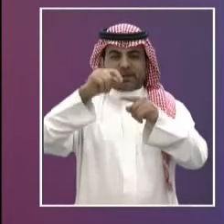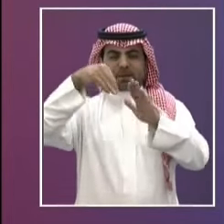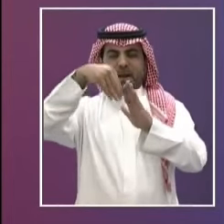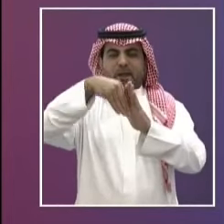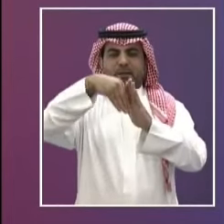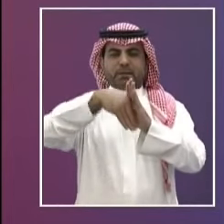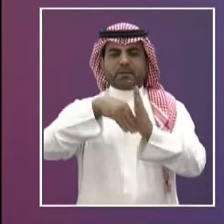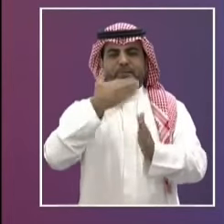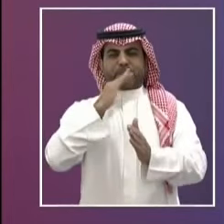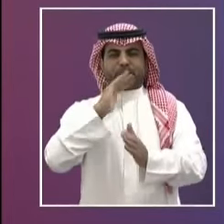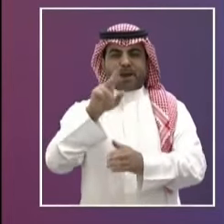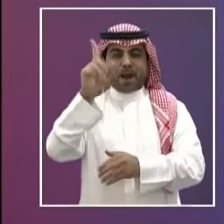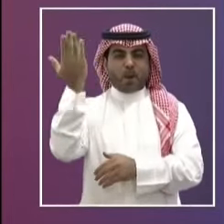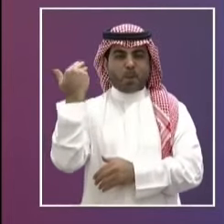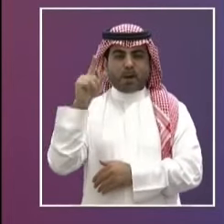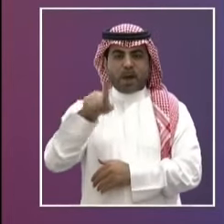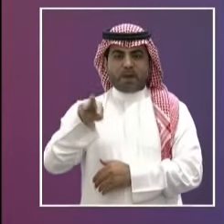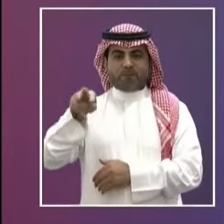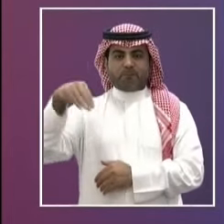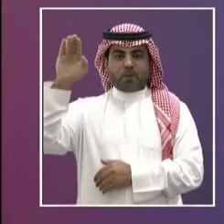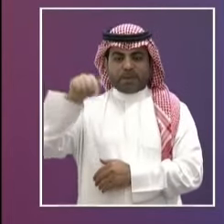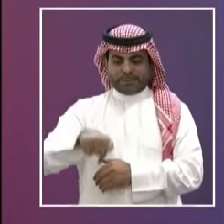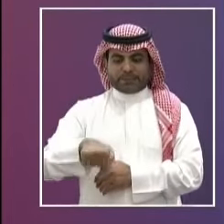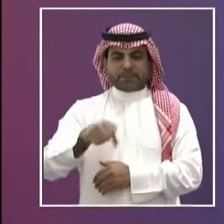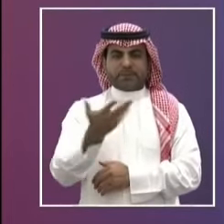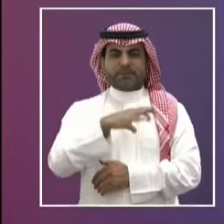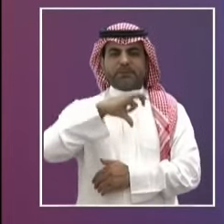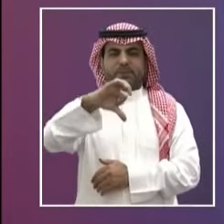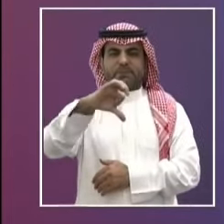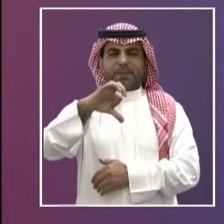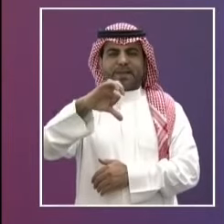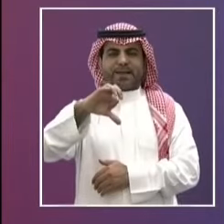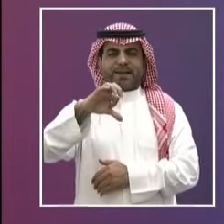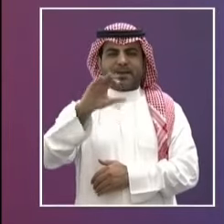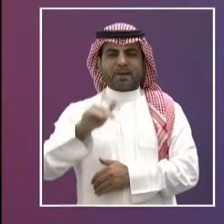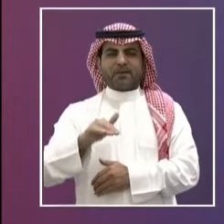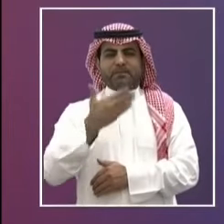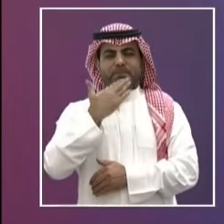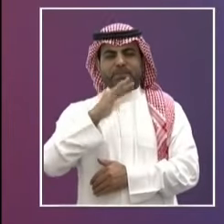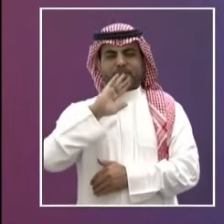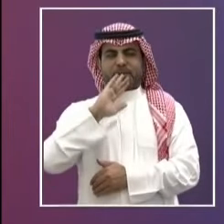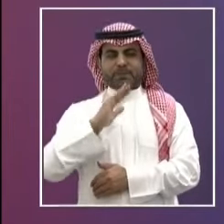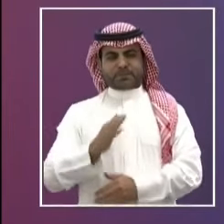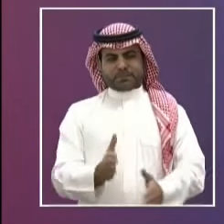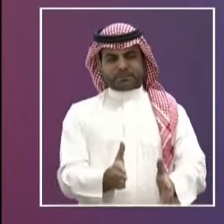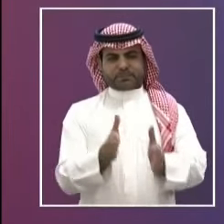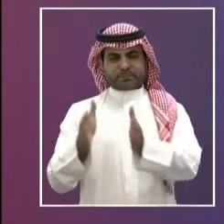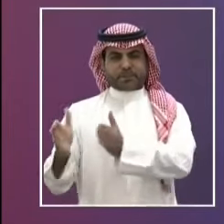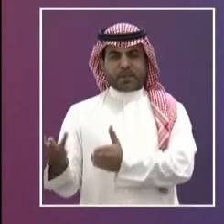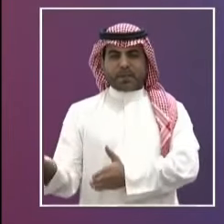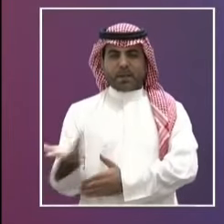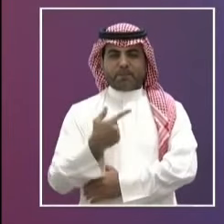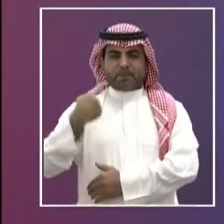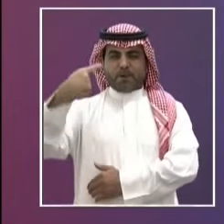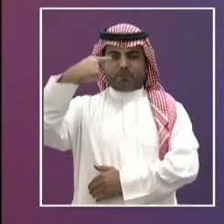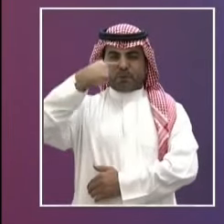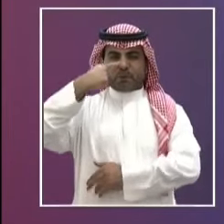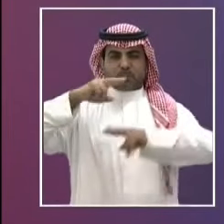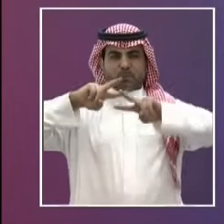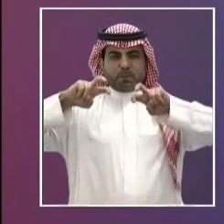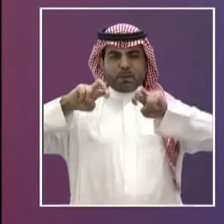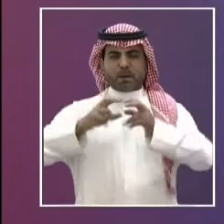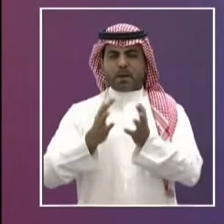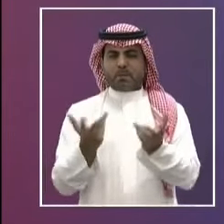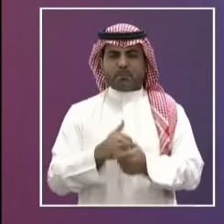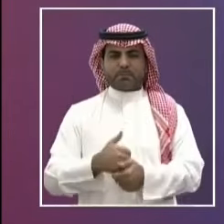مستوى 1000 حالة حرجة، ولله الحمد، وهذا مؤشر جدا مبشر بخير. إجمالي الفحوصات يقترب